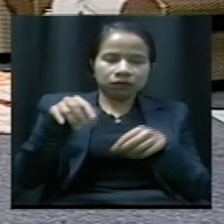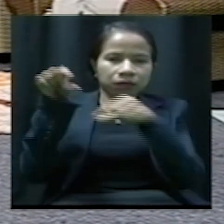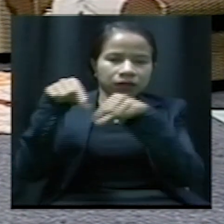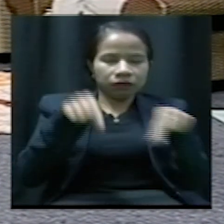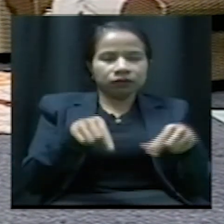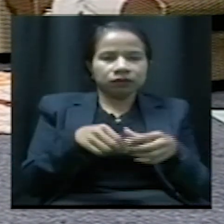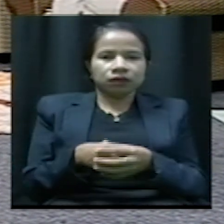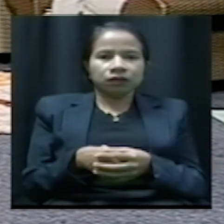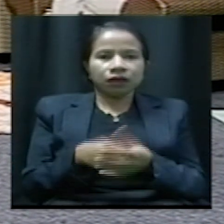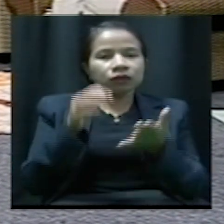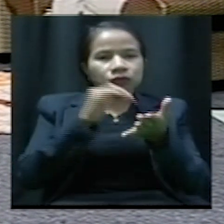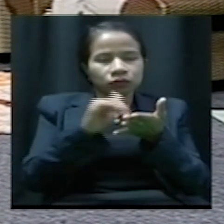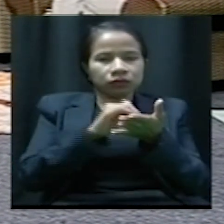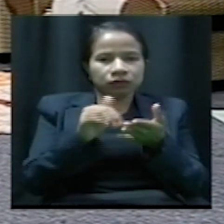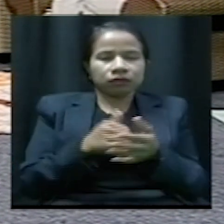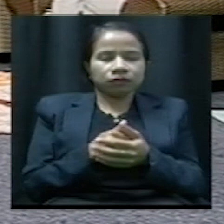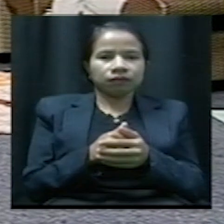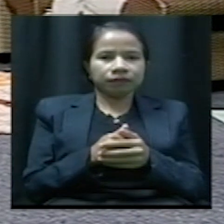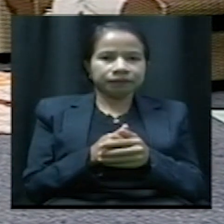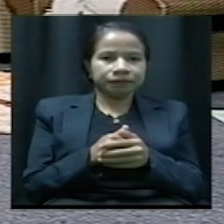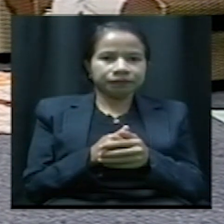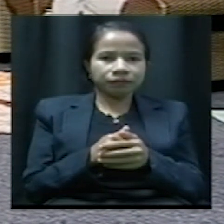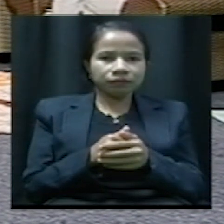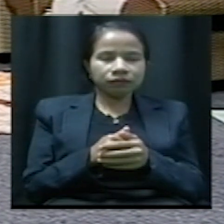ba nomos ba empleador sira